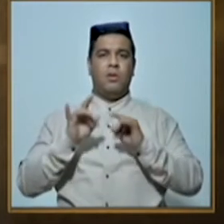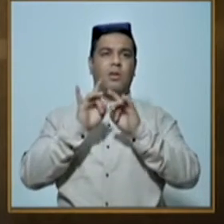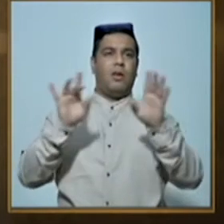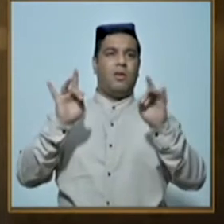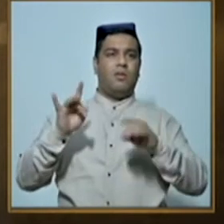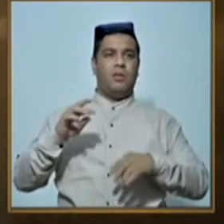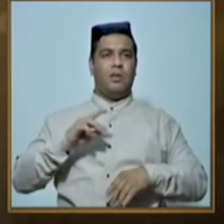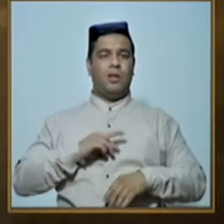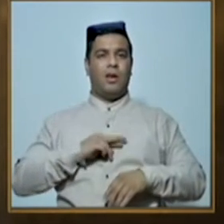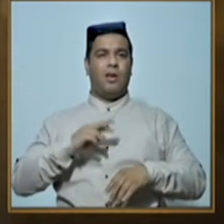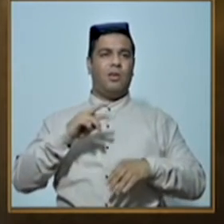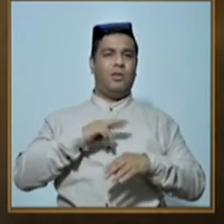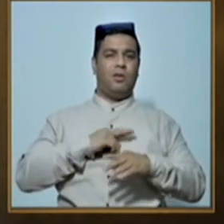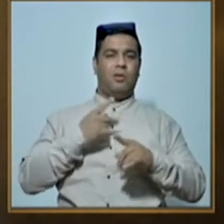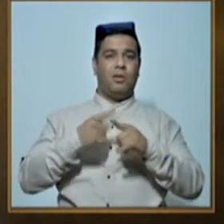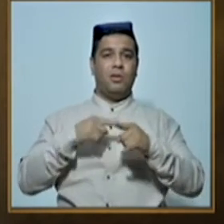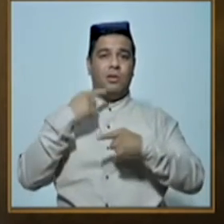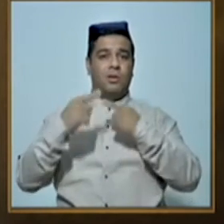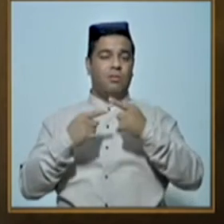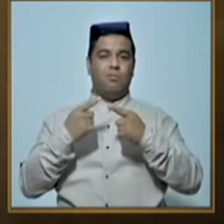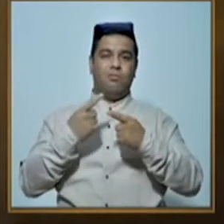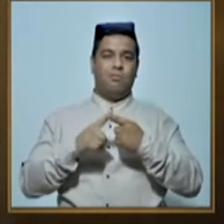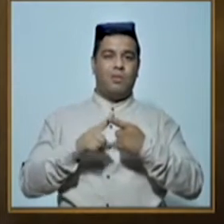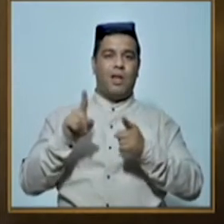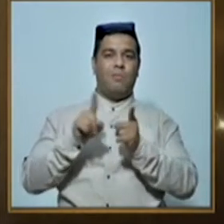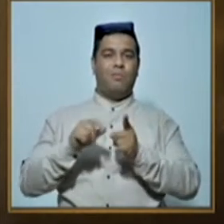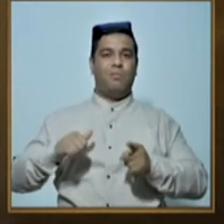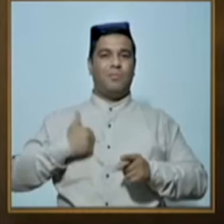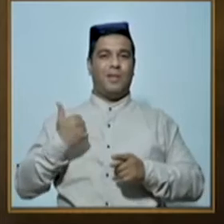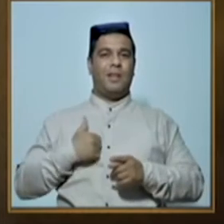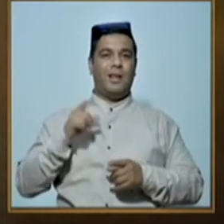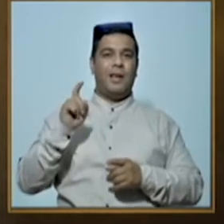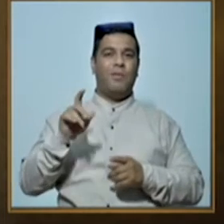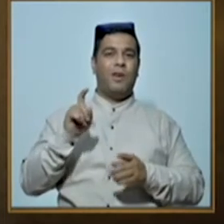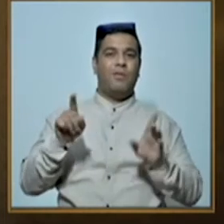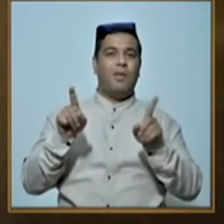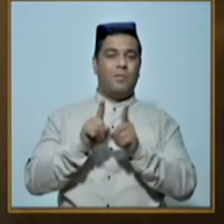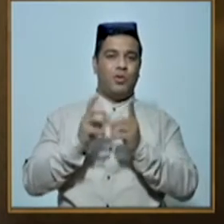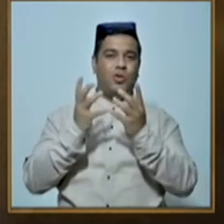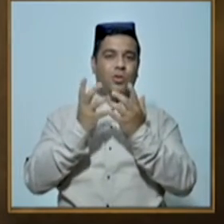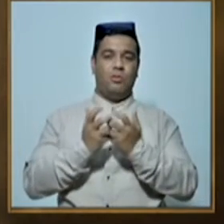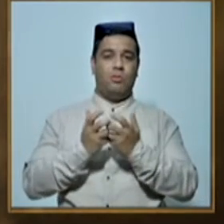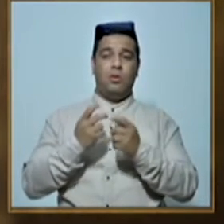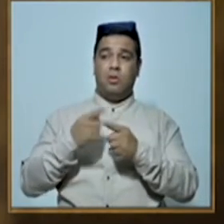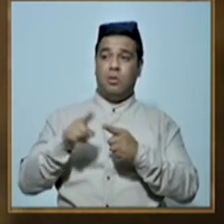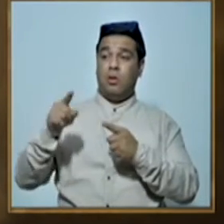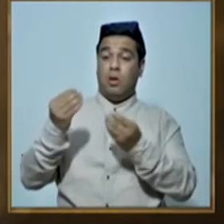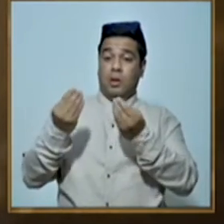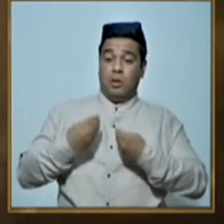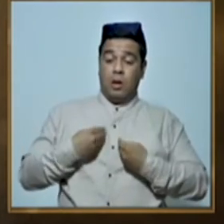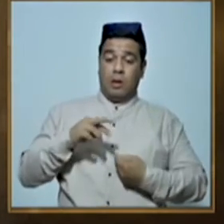shaxsiy imkonidan kelib chiqqan hisoblab, o'sha ne'matni unga bergan zotni unutishidir deydi.